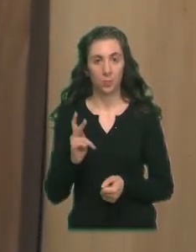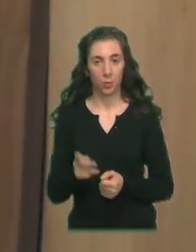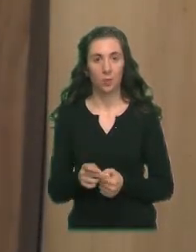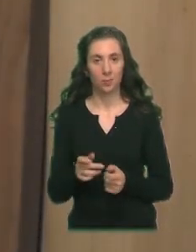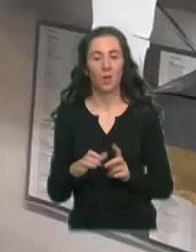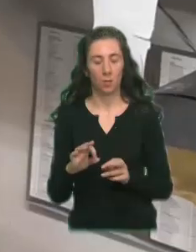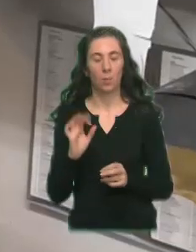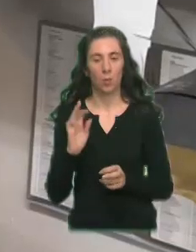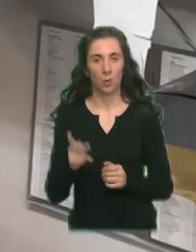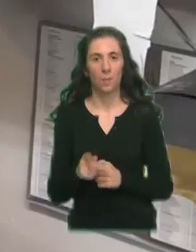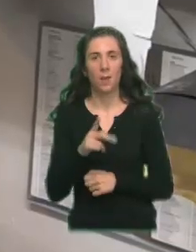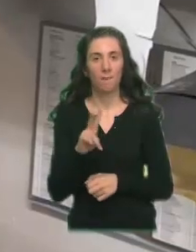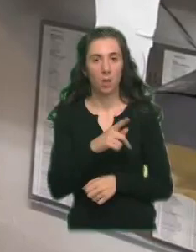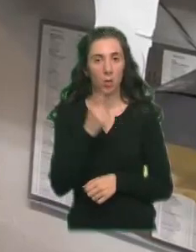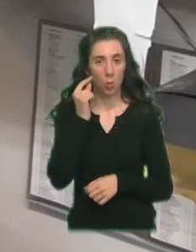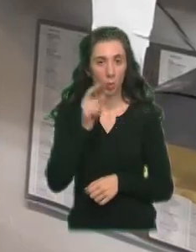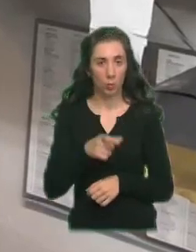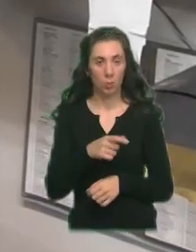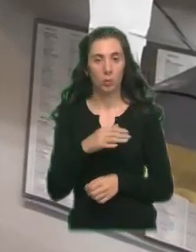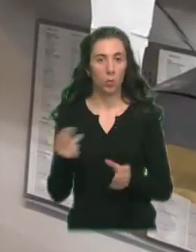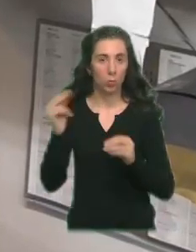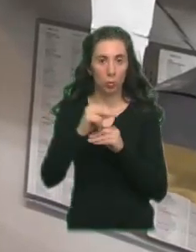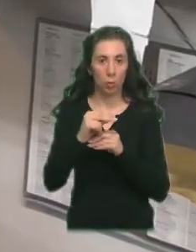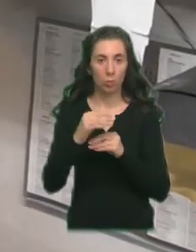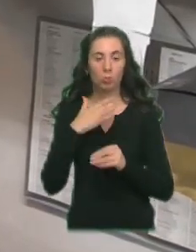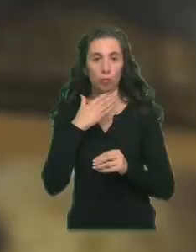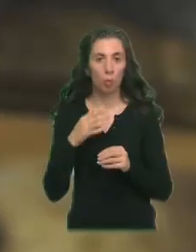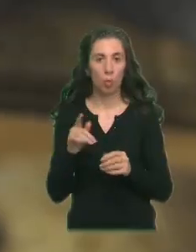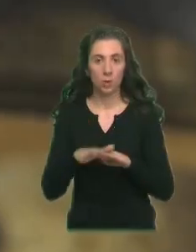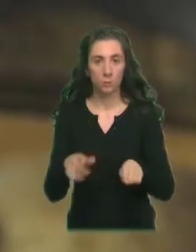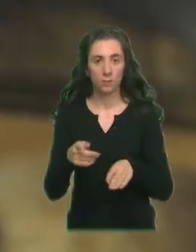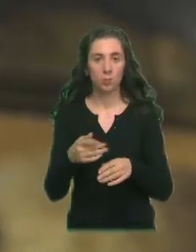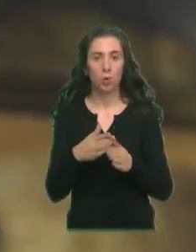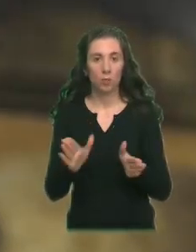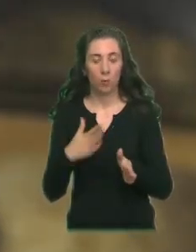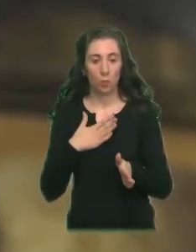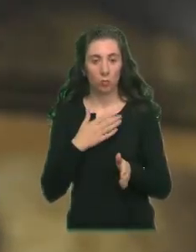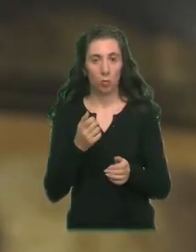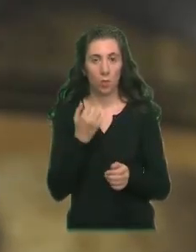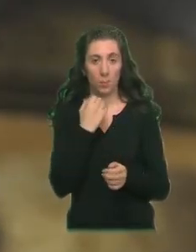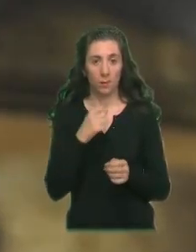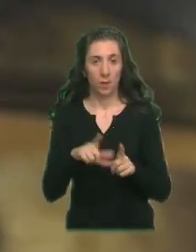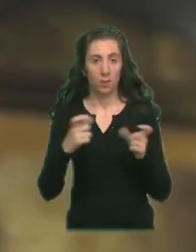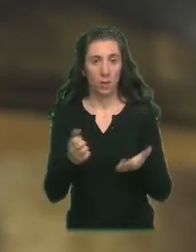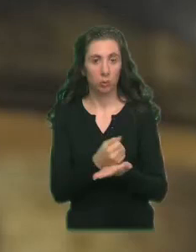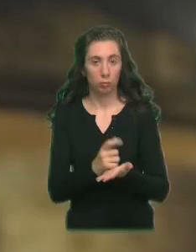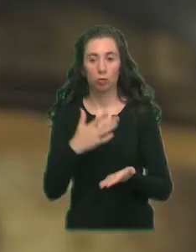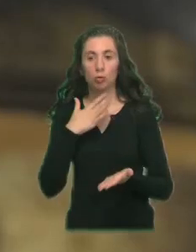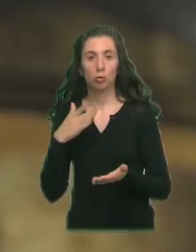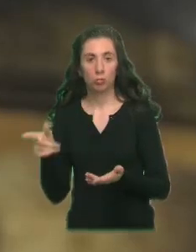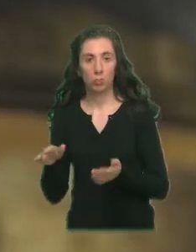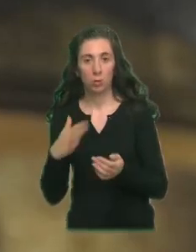Da, okej. Okay. Vladin otac dodatno se školovao za knjigovežu kako bi otvorio vlastitu knjigovežnicu i